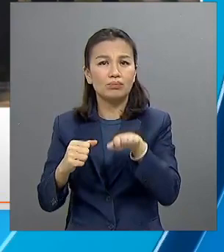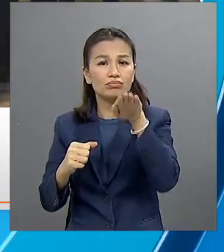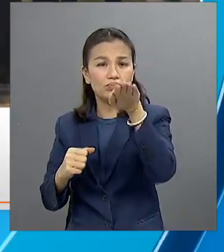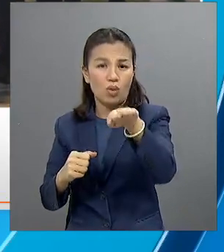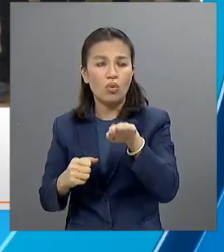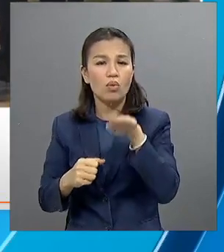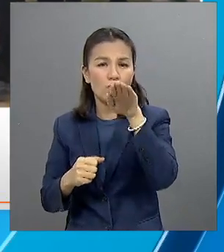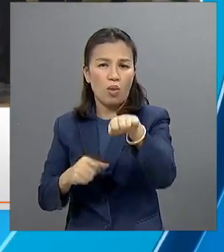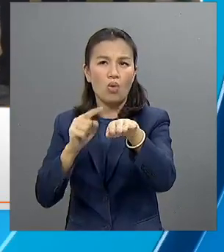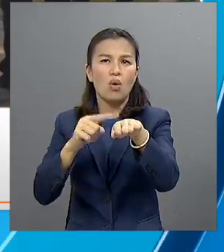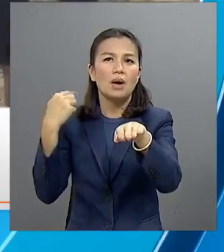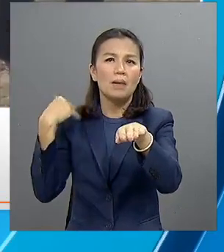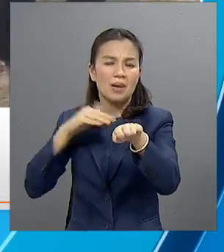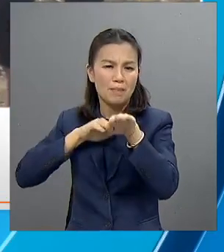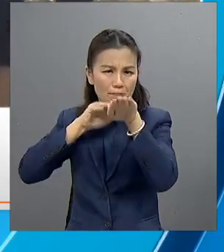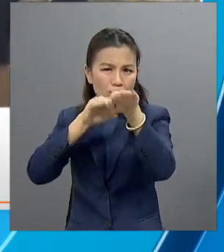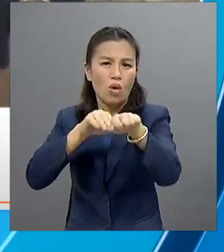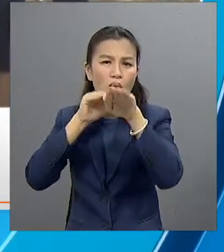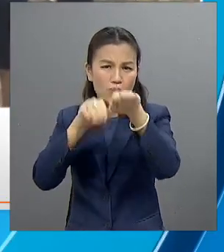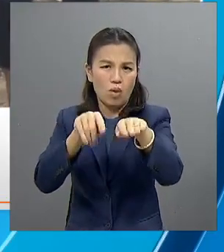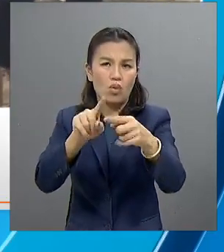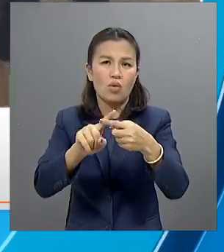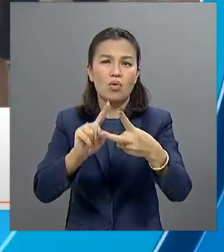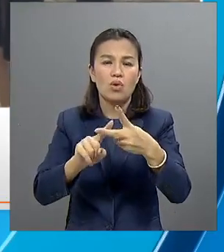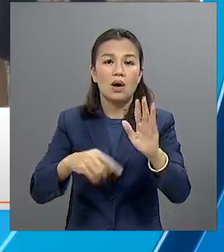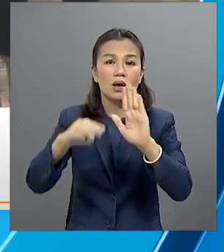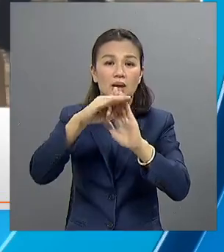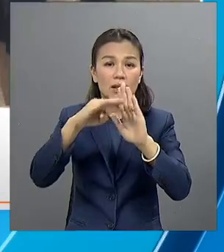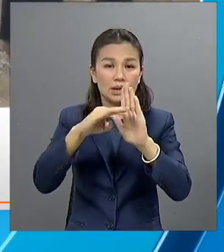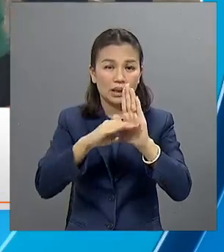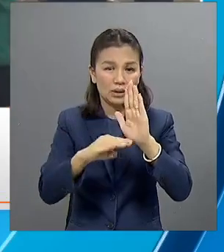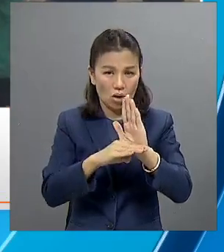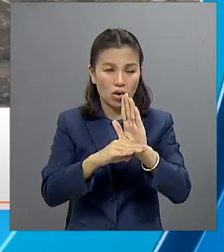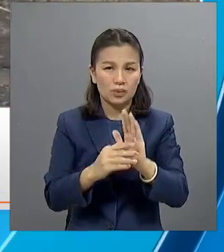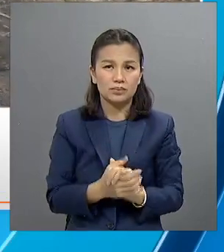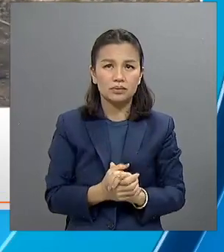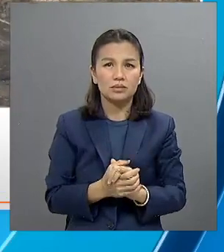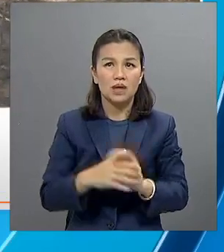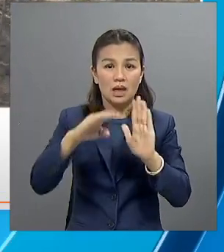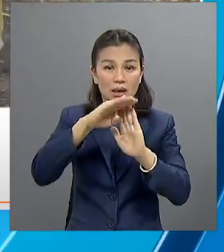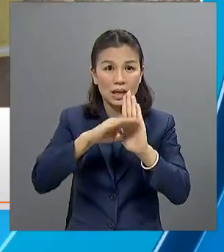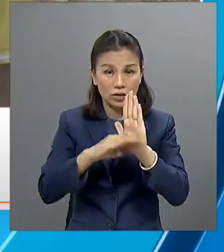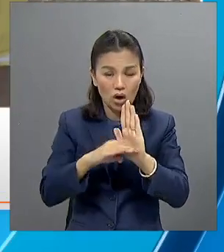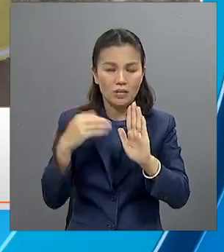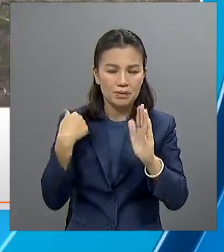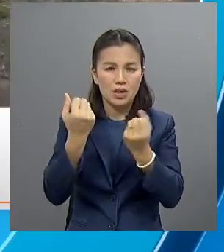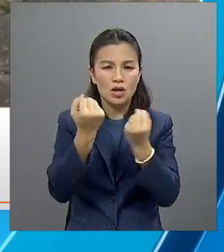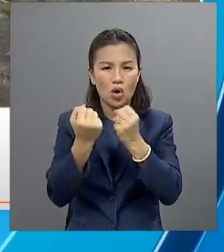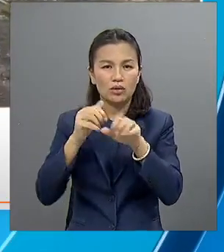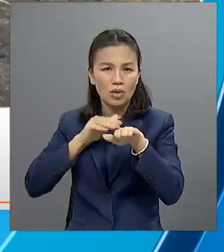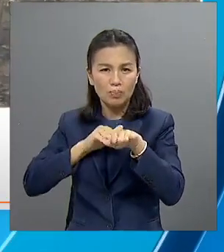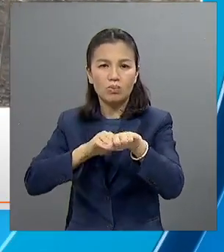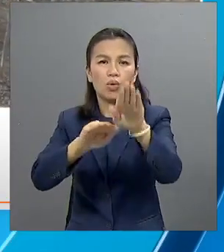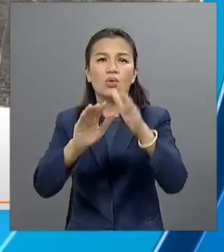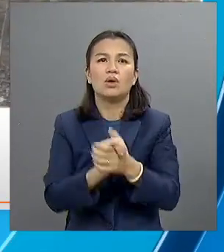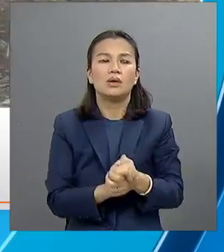มากนะครับประกอบกับกระบวนการขั้นตอนของเขาเนี่ยในการผลิตเนี่ยมันจะต้องมีรถวิ่งนะครับเรื่องของการตักกากอะไรต่างๆเนี่ย